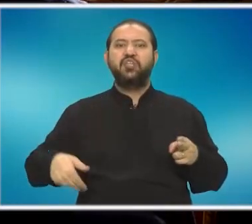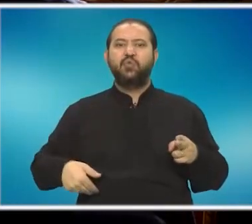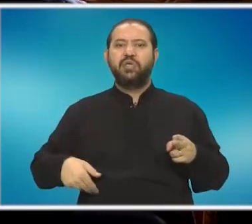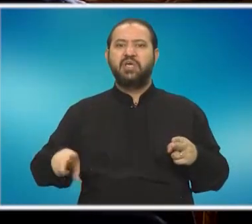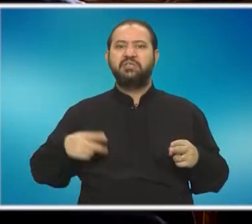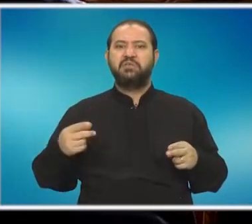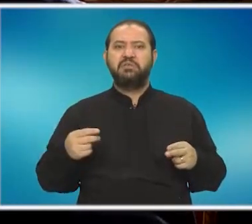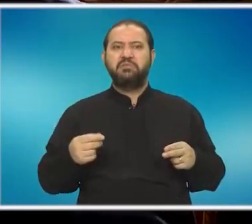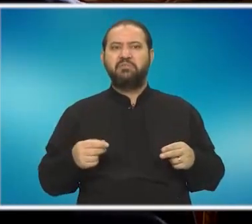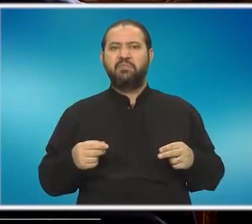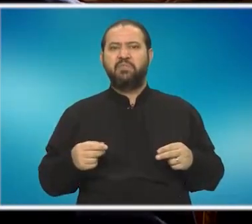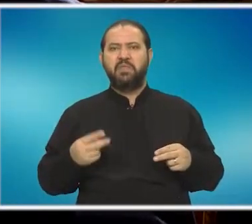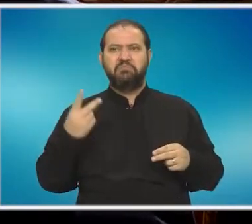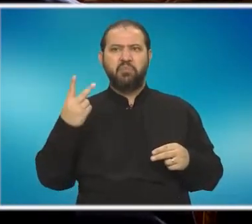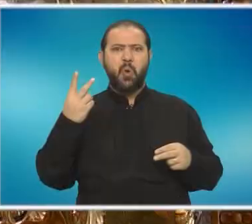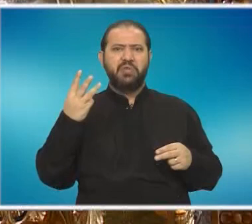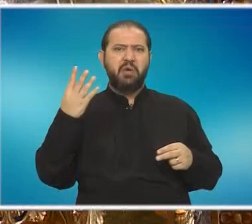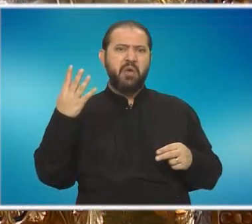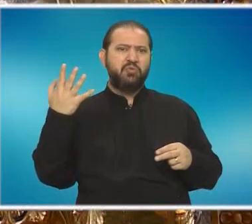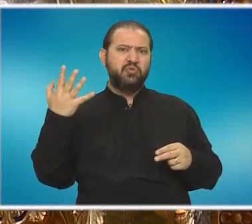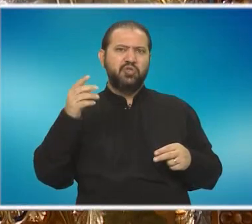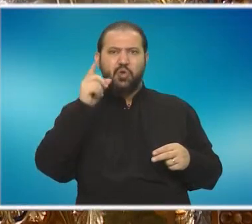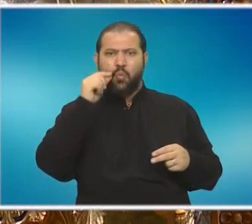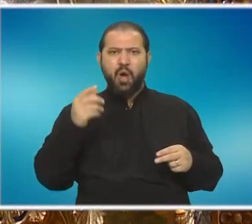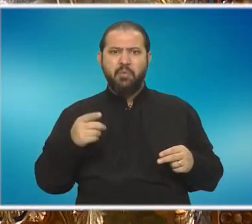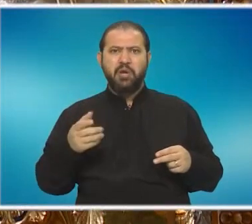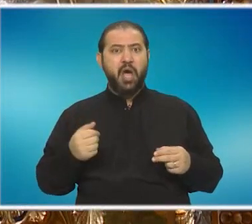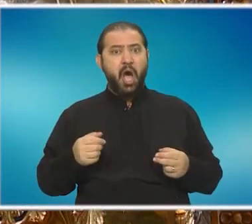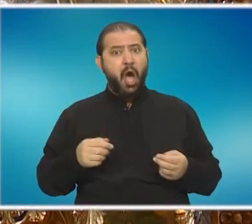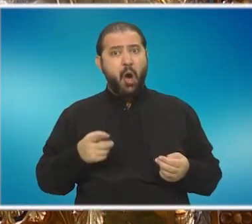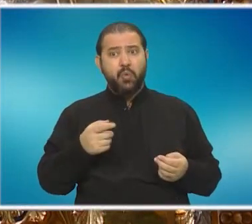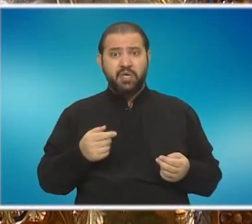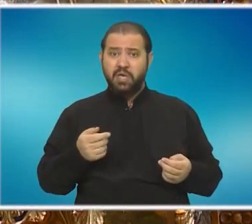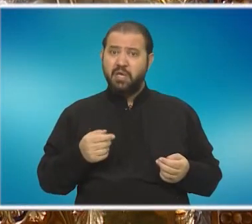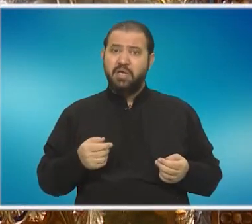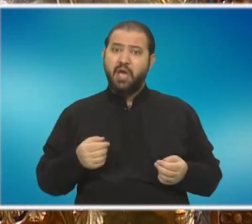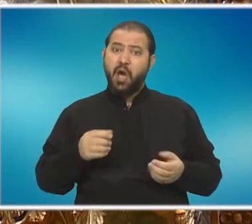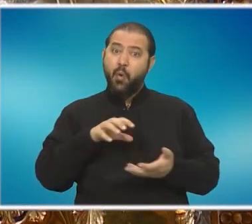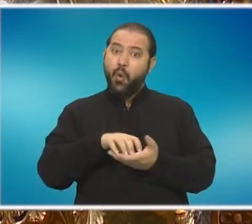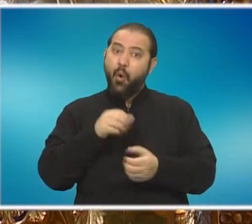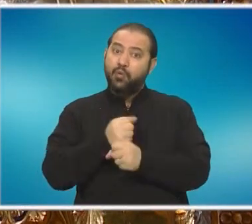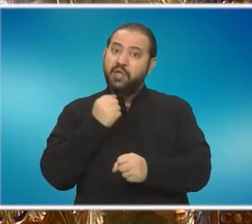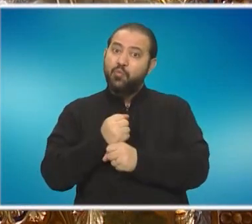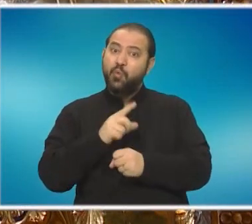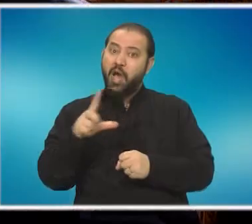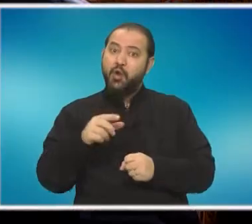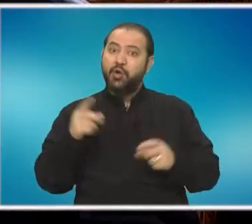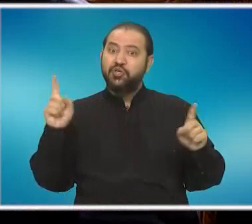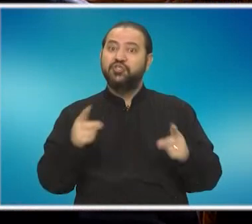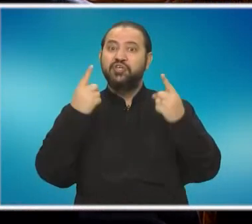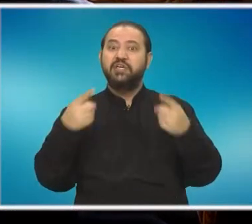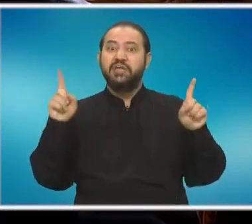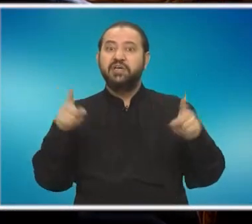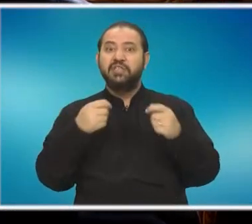E ceva de vis. Sunt câteva persoane care, din dragoste față de Dumnezeu, au afacerile lor, au treburile lor, dar vin la strană și cântă toată